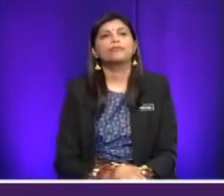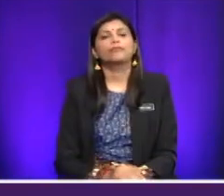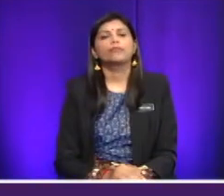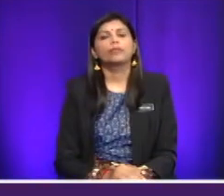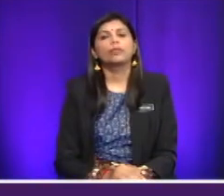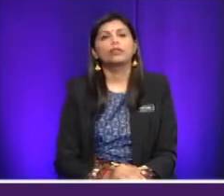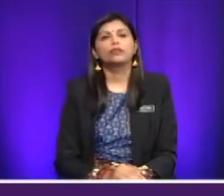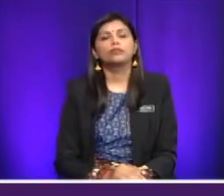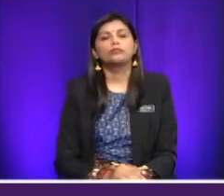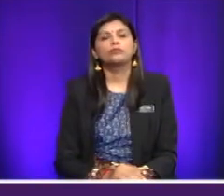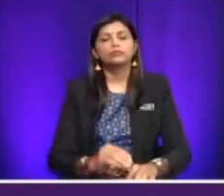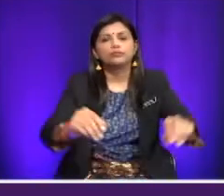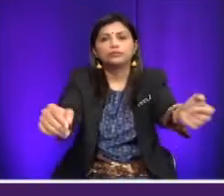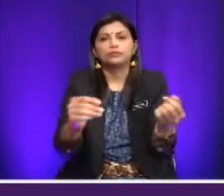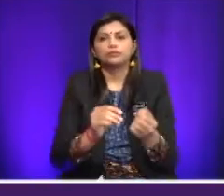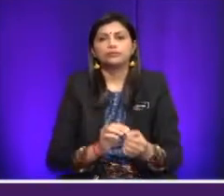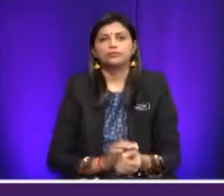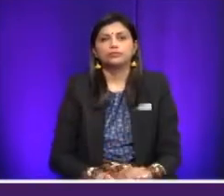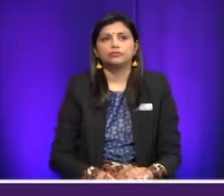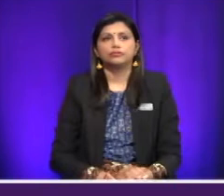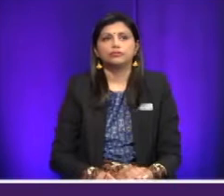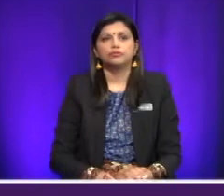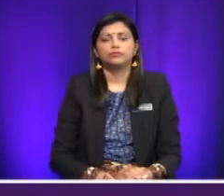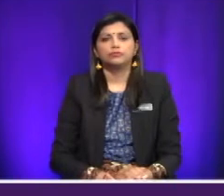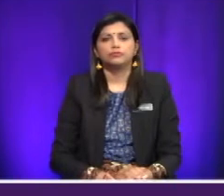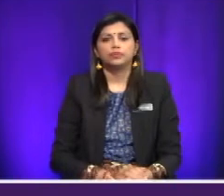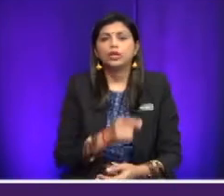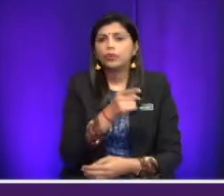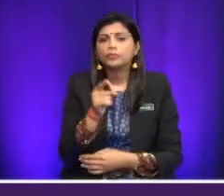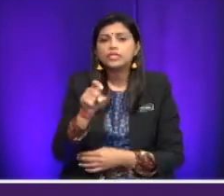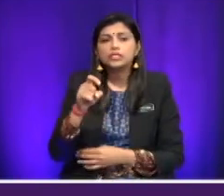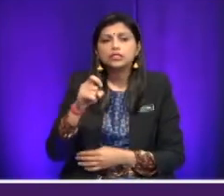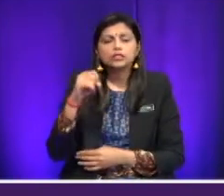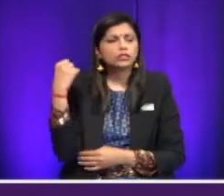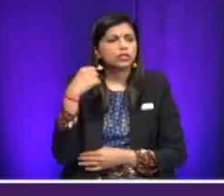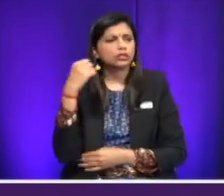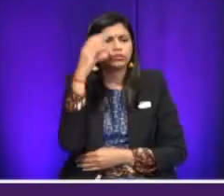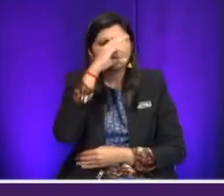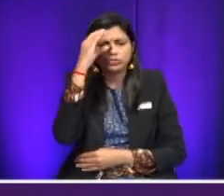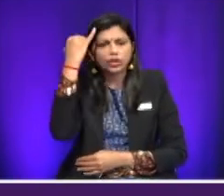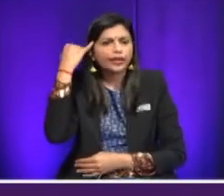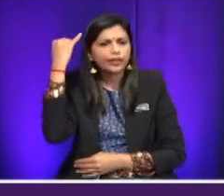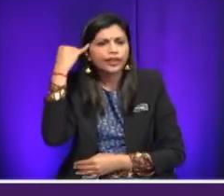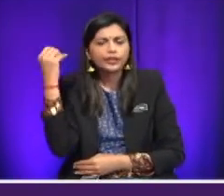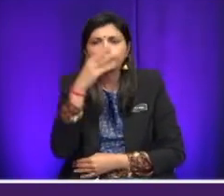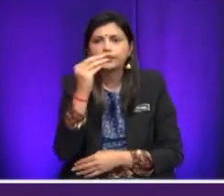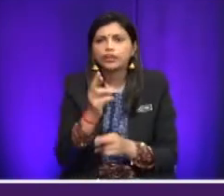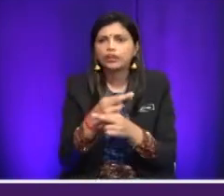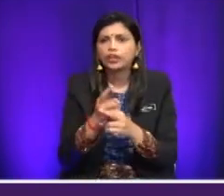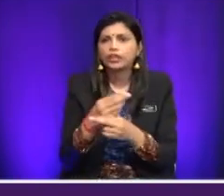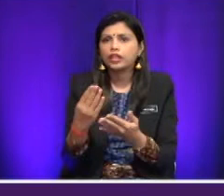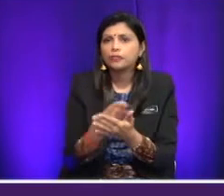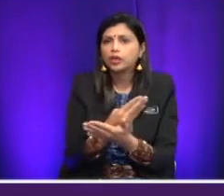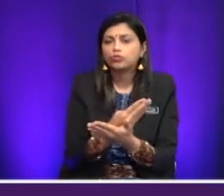oke di sini breaker betul Prabowo ini penulis Syaikh aidh kita juga Keke terbaru dan terkini